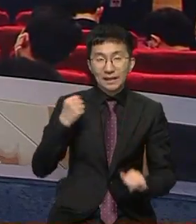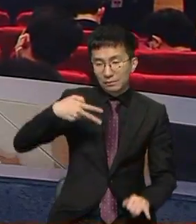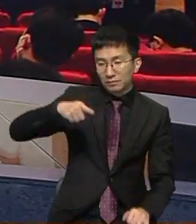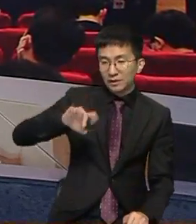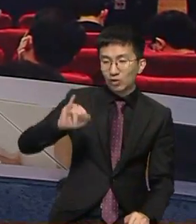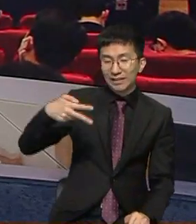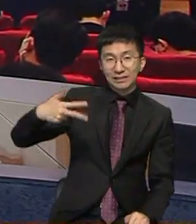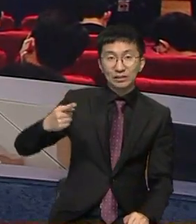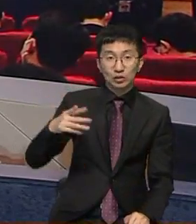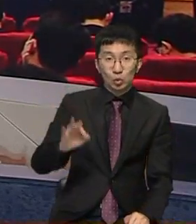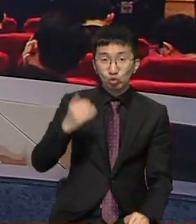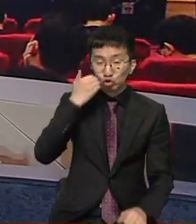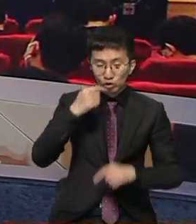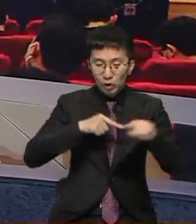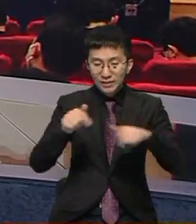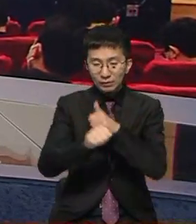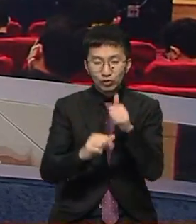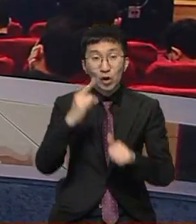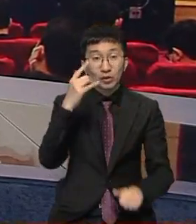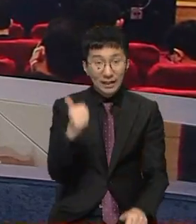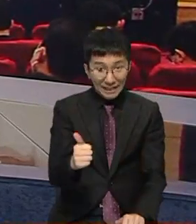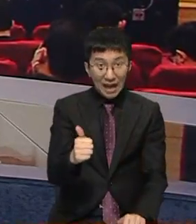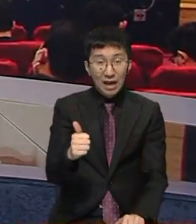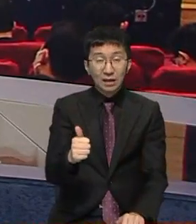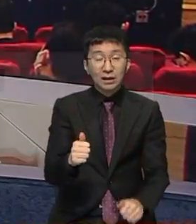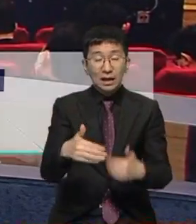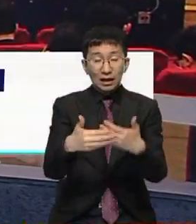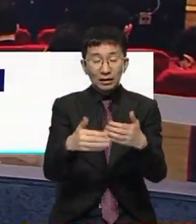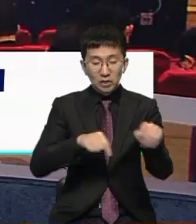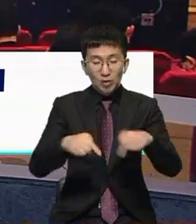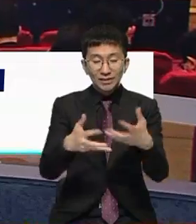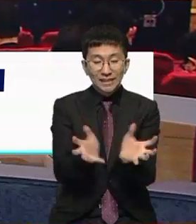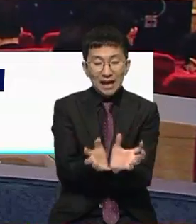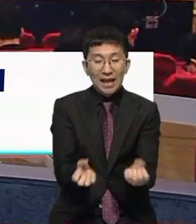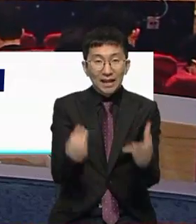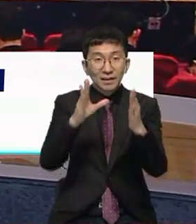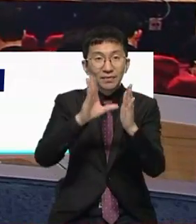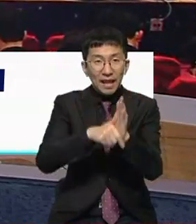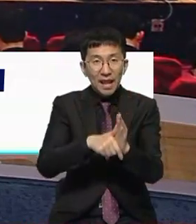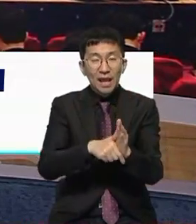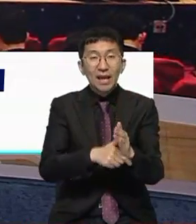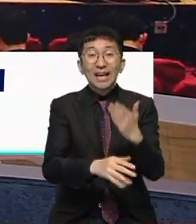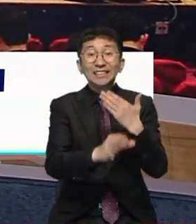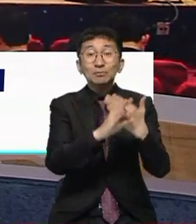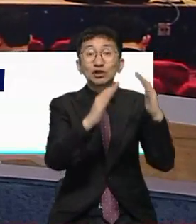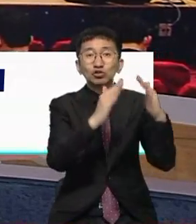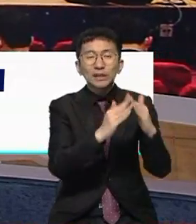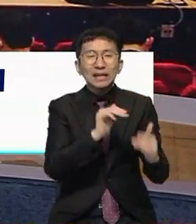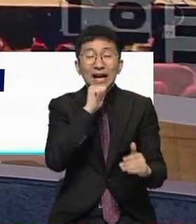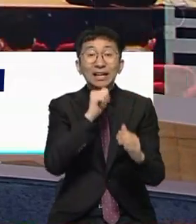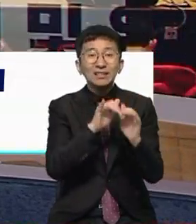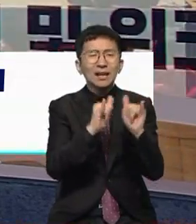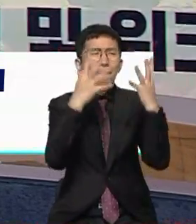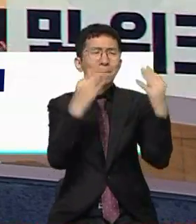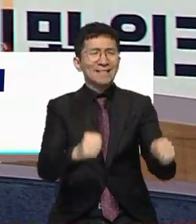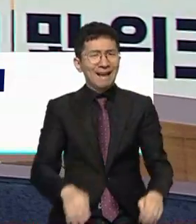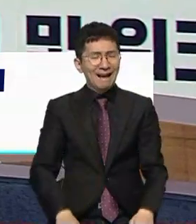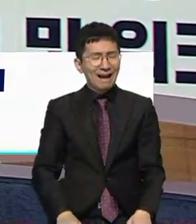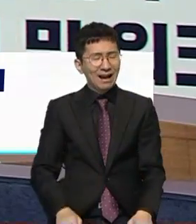국민의힘 성일종 정책위의장이 당 공식 행사에서 임대주택에 못 사는 사람들이